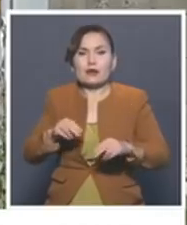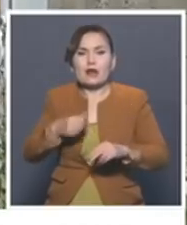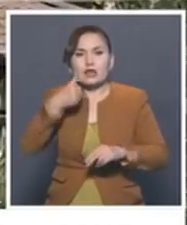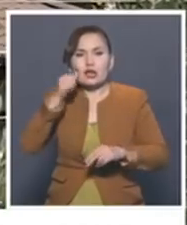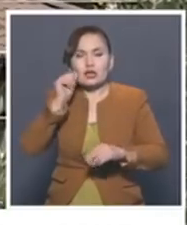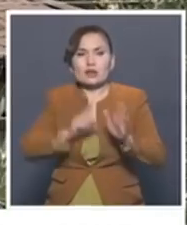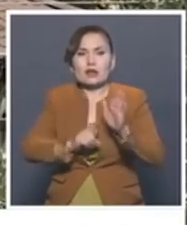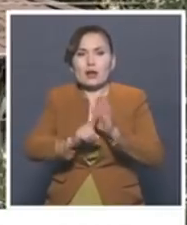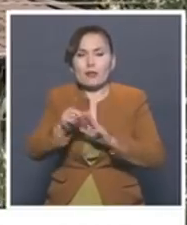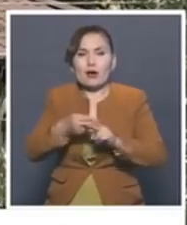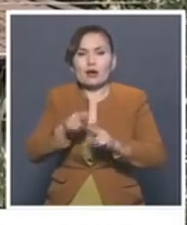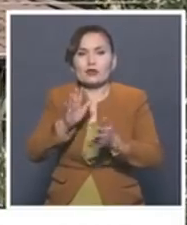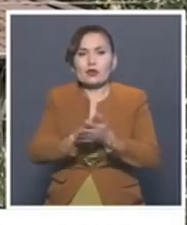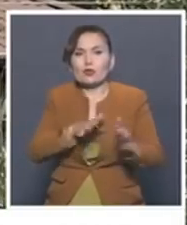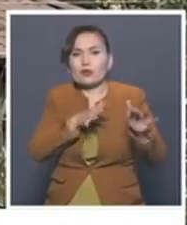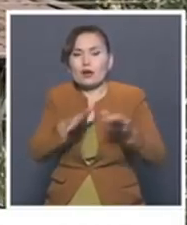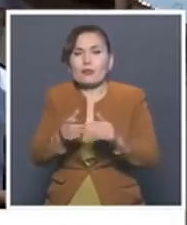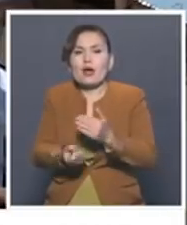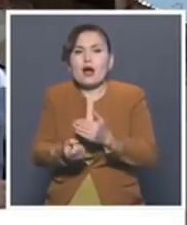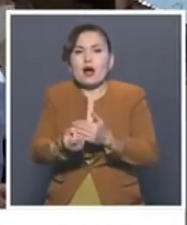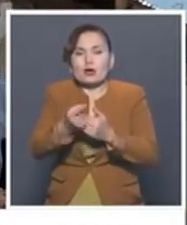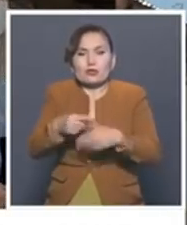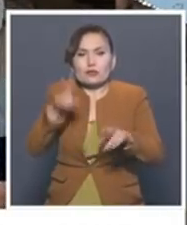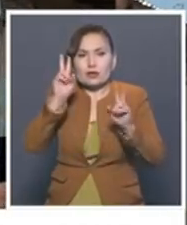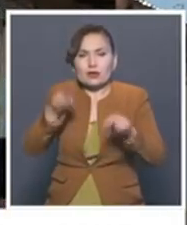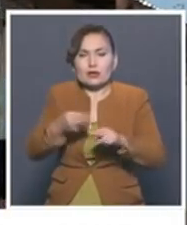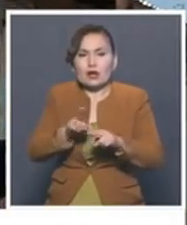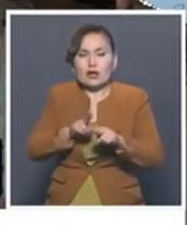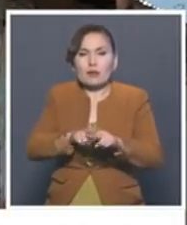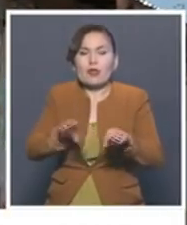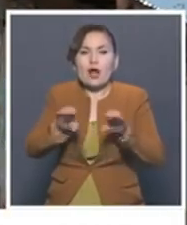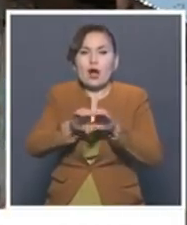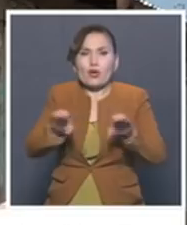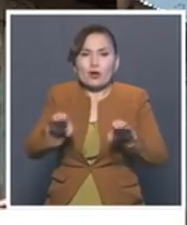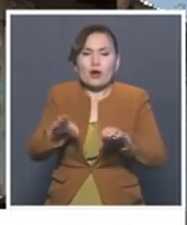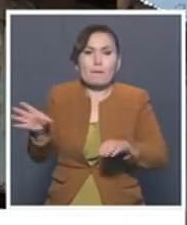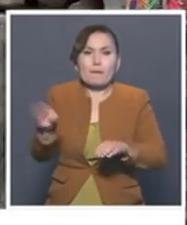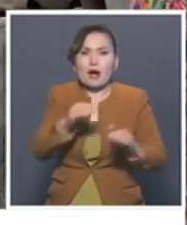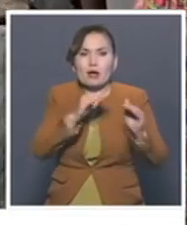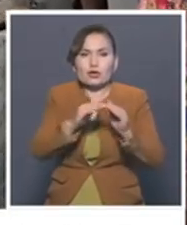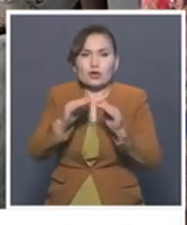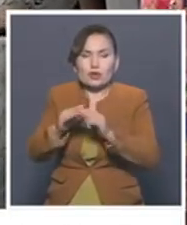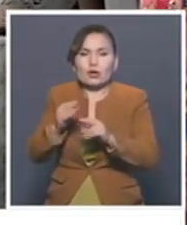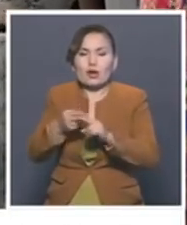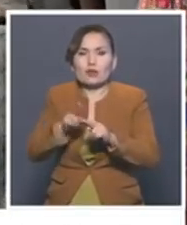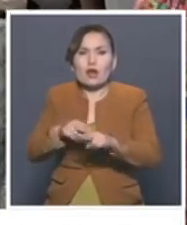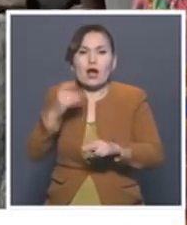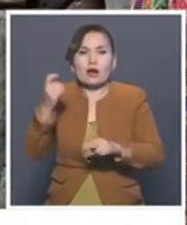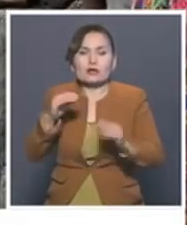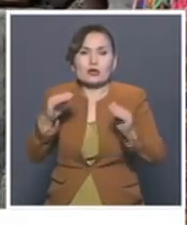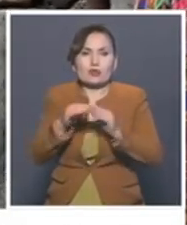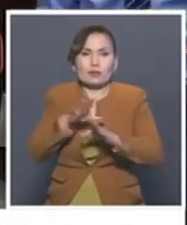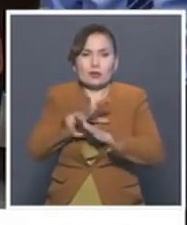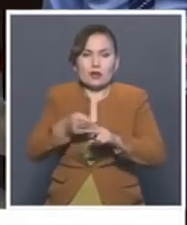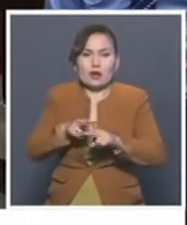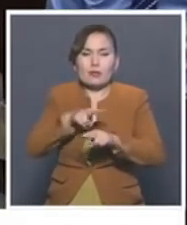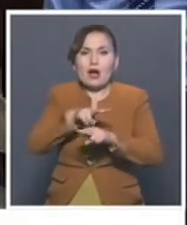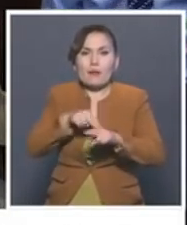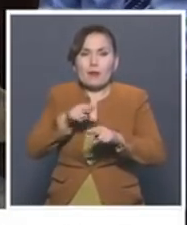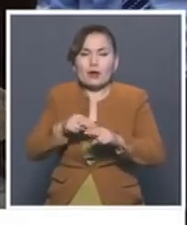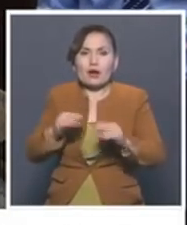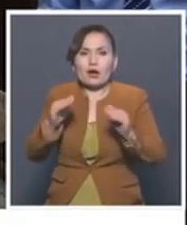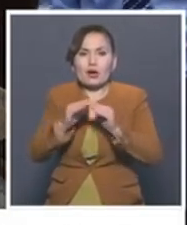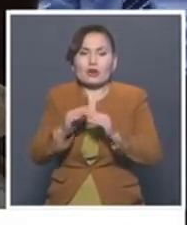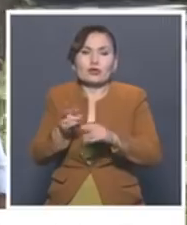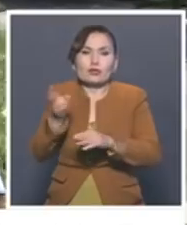бері оның қай жерден келіп тұрғанын анықтай алмаған еді. Себебі құбыр шығуы мүмкін деген үйлердің иелері мұнда болмаған. Сондықтан полицейлер аулаларға кіріп